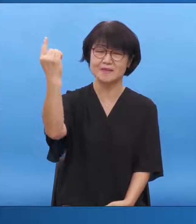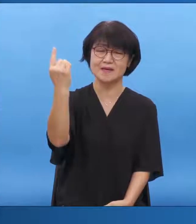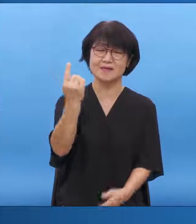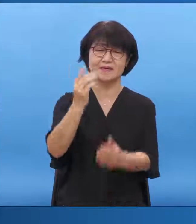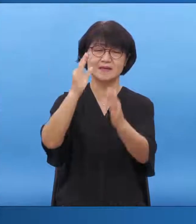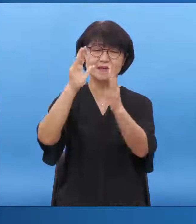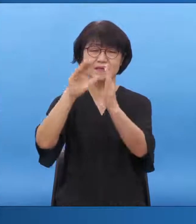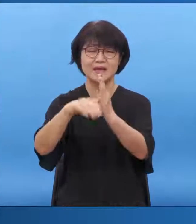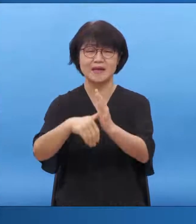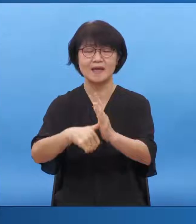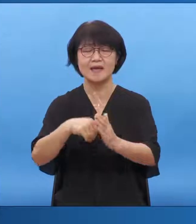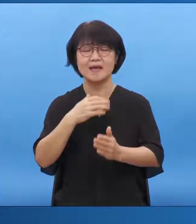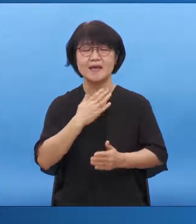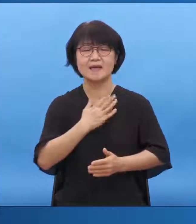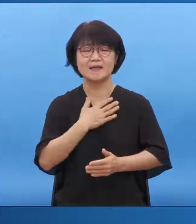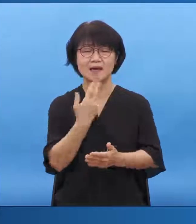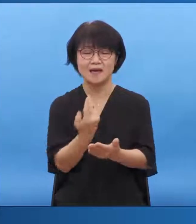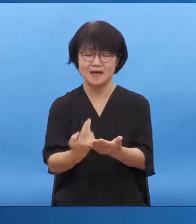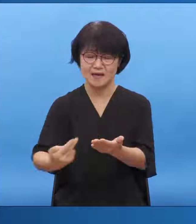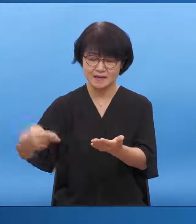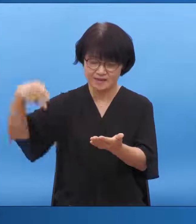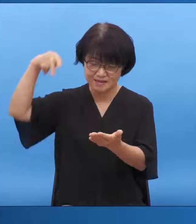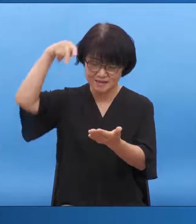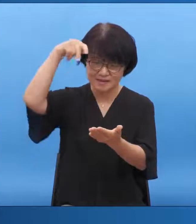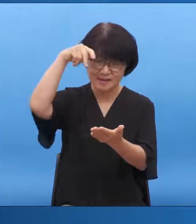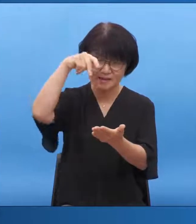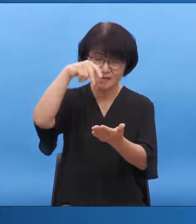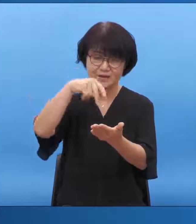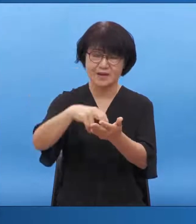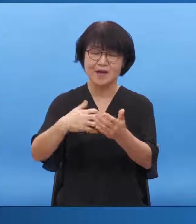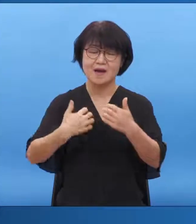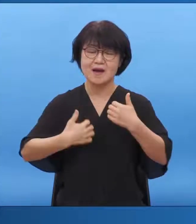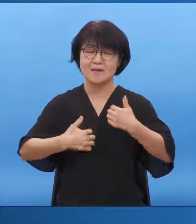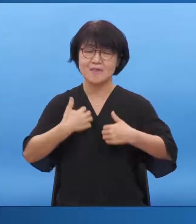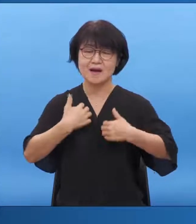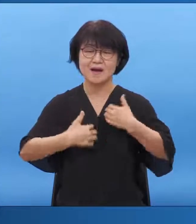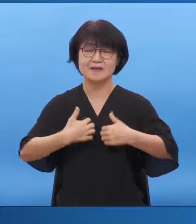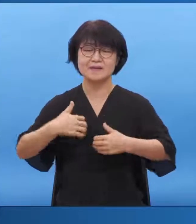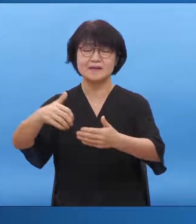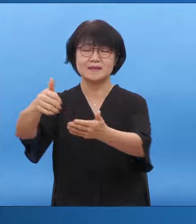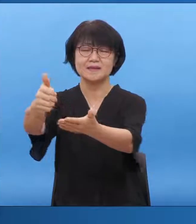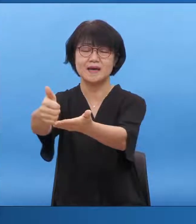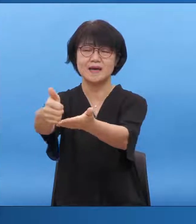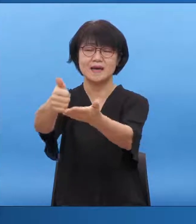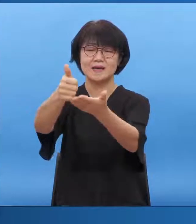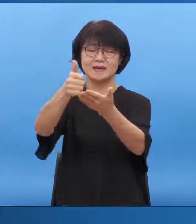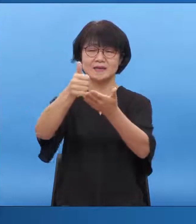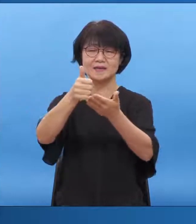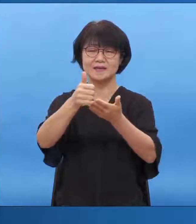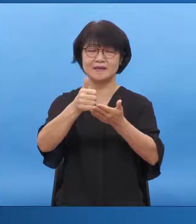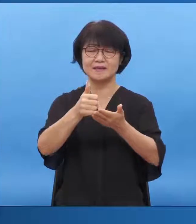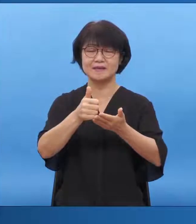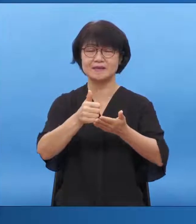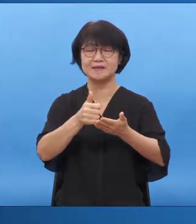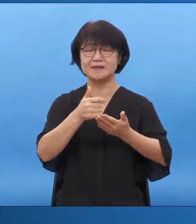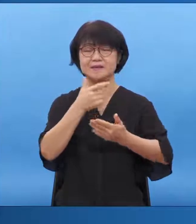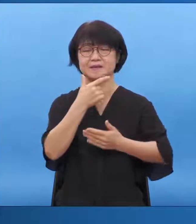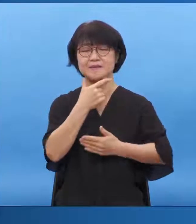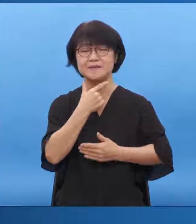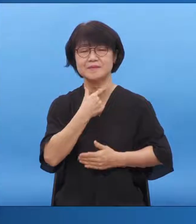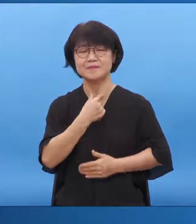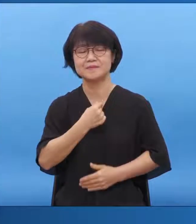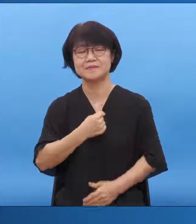공중에 임하실 때 나 일어나 맞이하리.